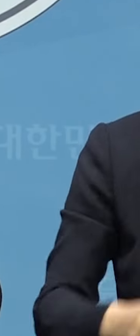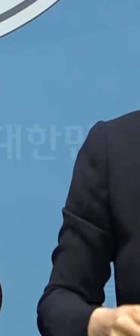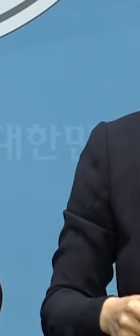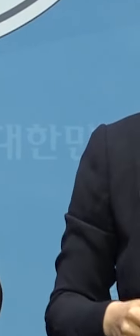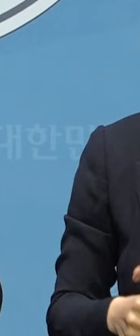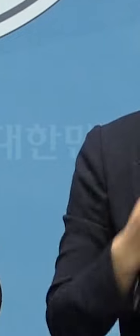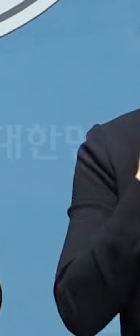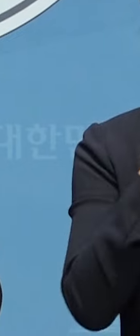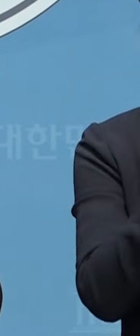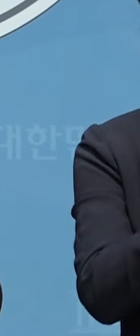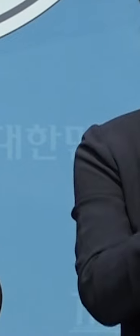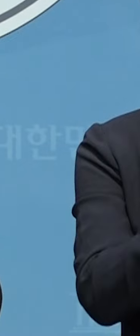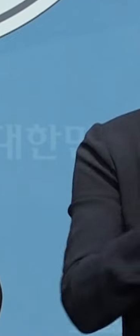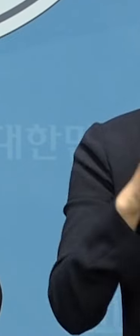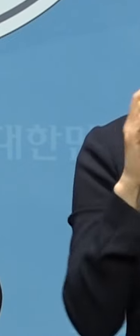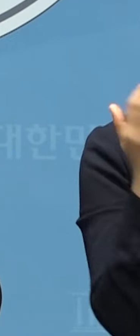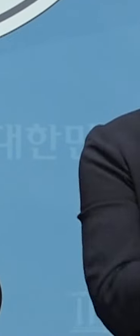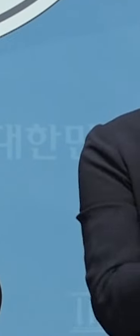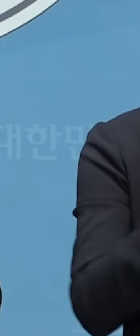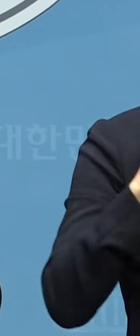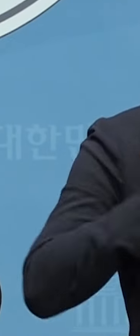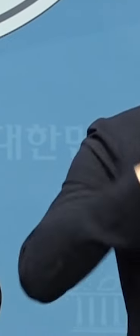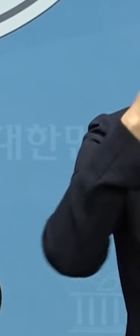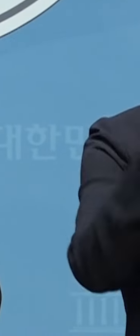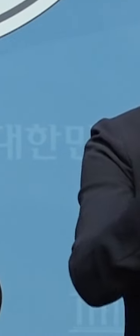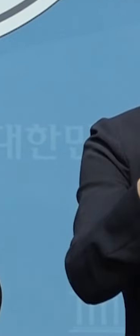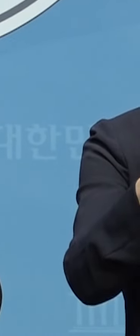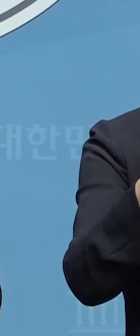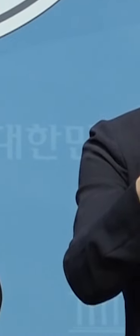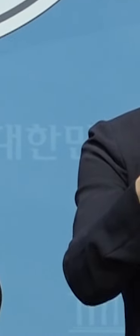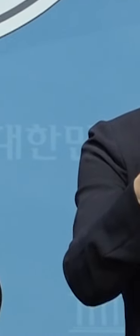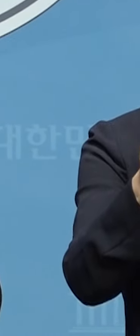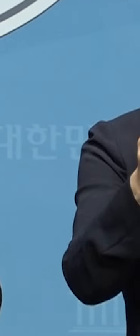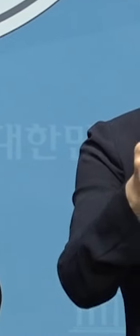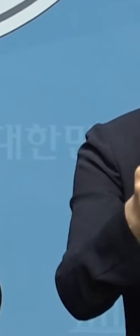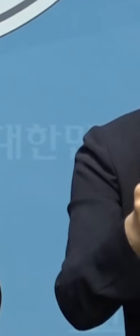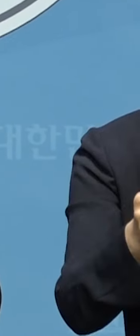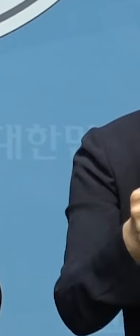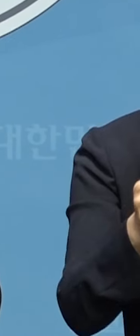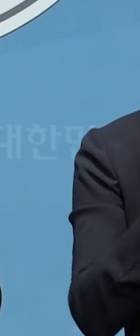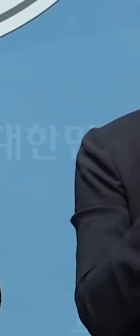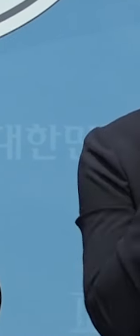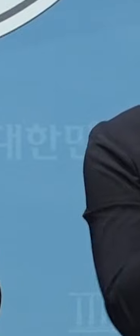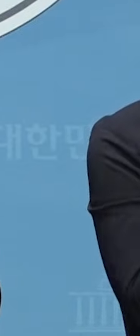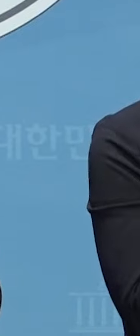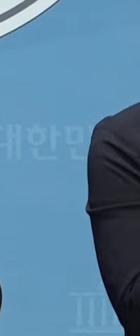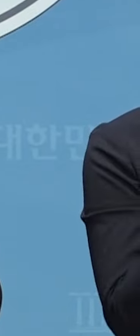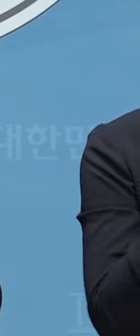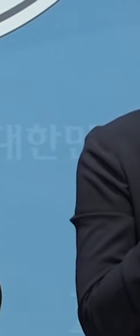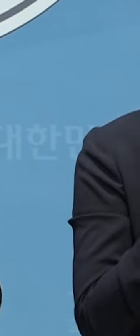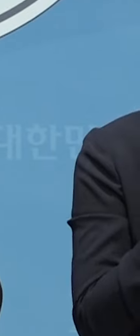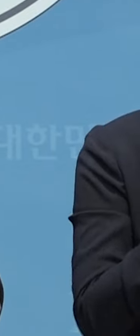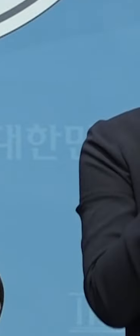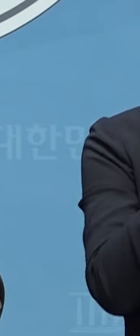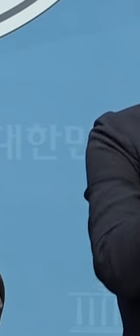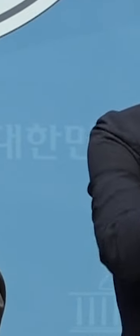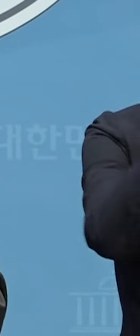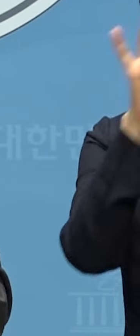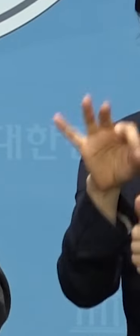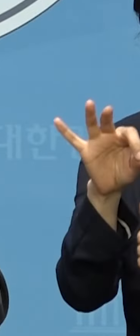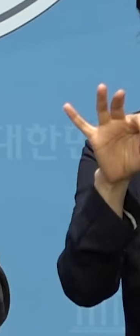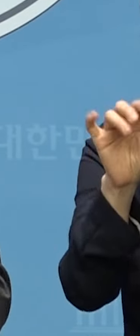훼손했습니다 나라를 지켜야 하는 국방부 장관 자리에 대통령의 신기만 챙기는 인사가 오는게